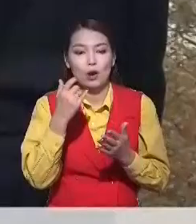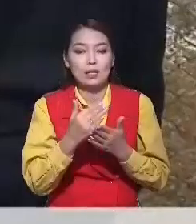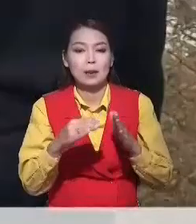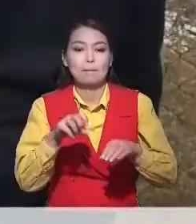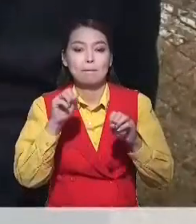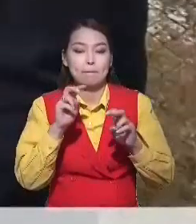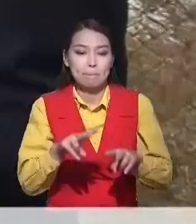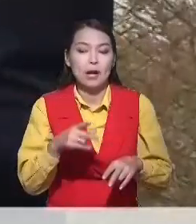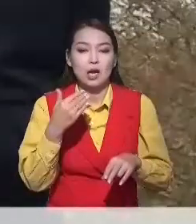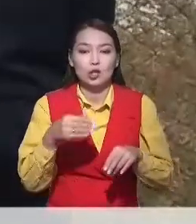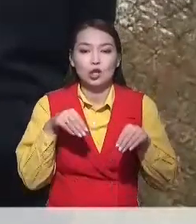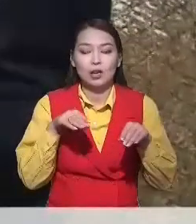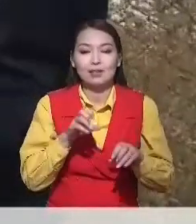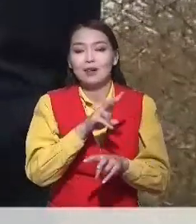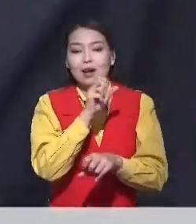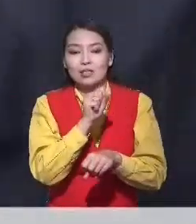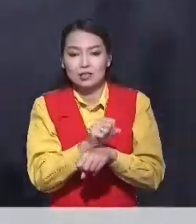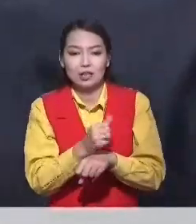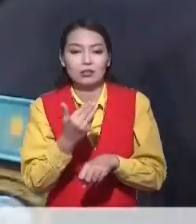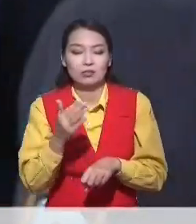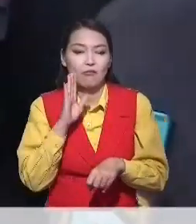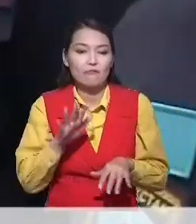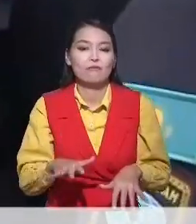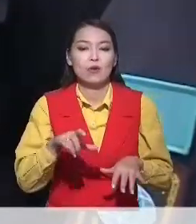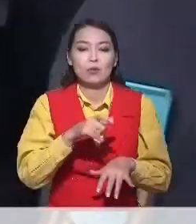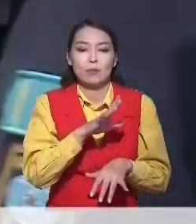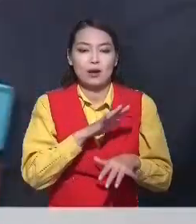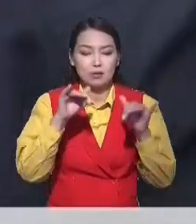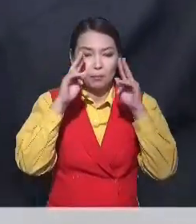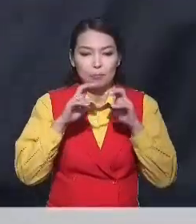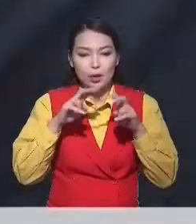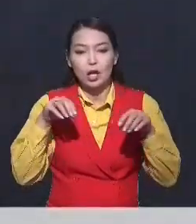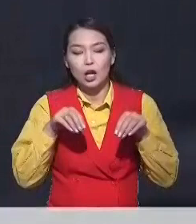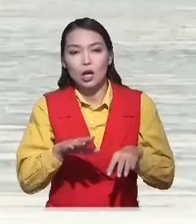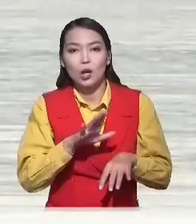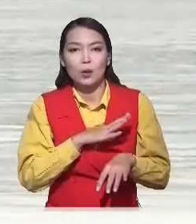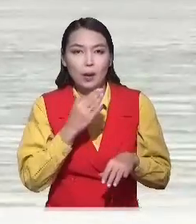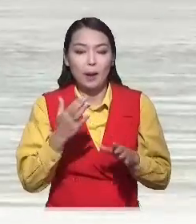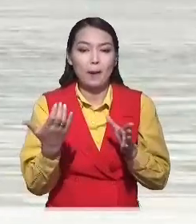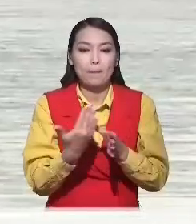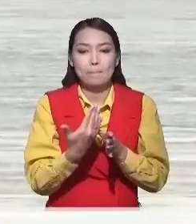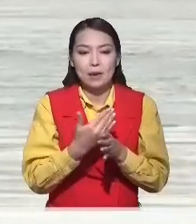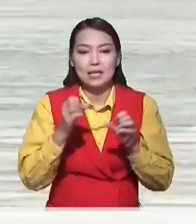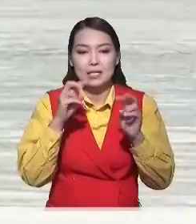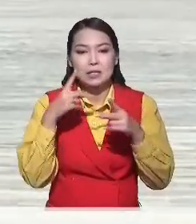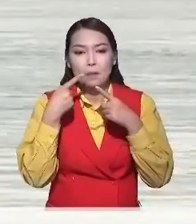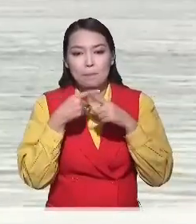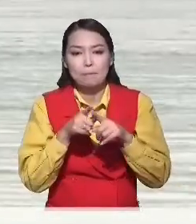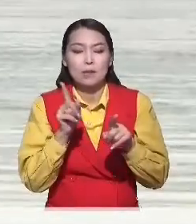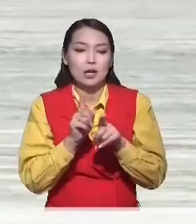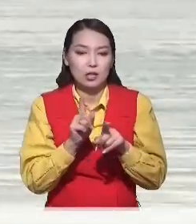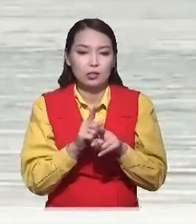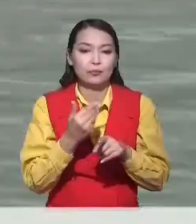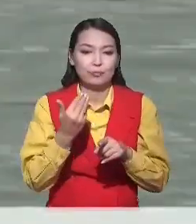найдут решение, как остановить разрушение берега. После тщательного обследования было принято решение при помощи спецтехники углубить дно реки.